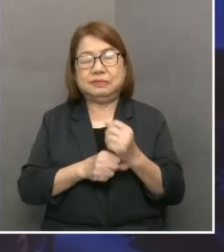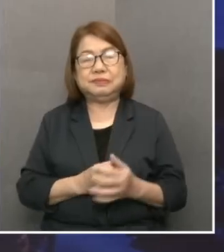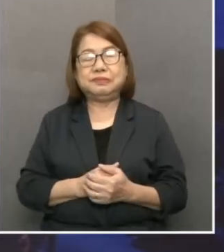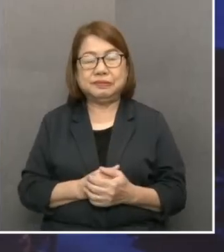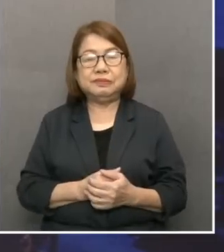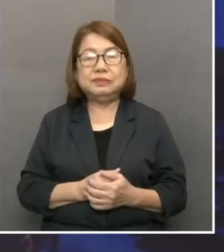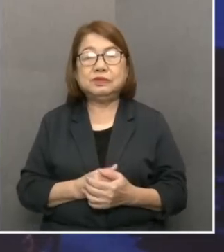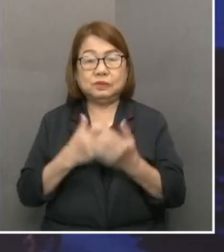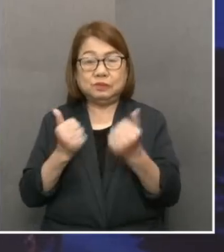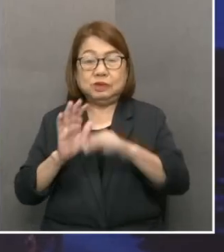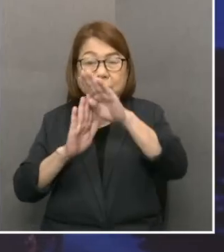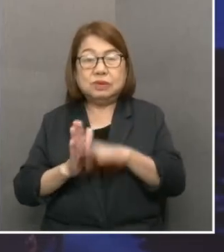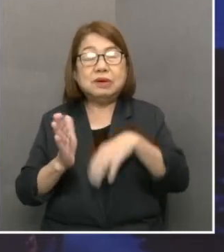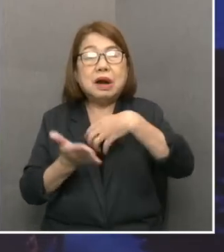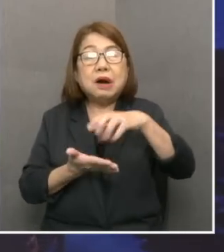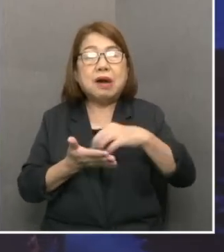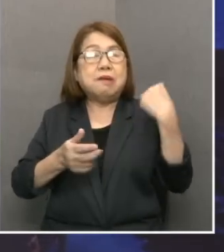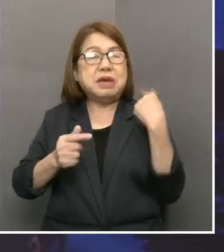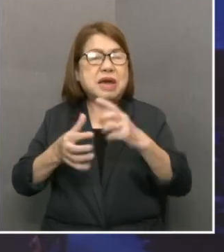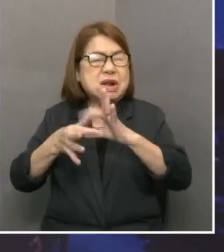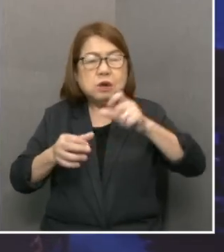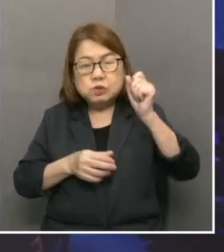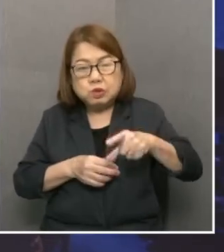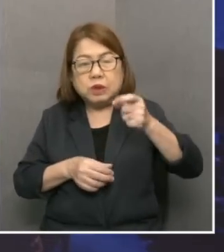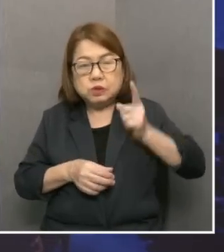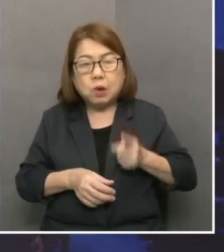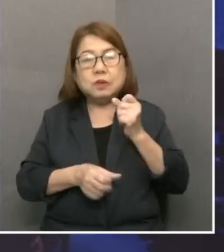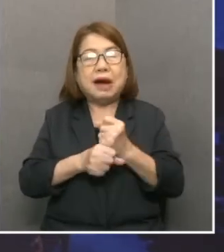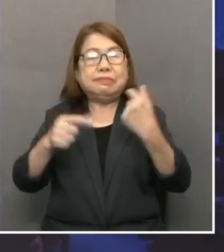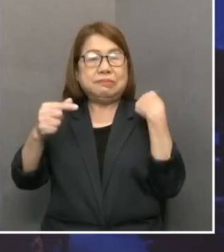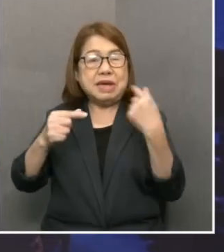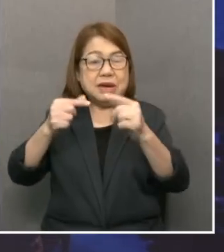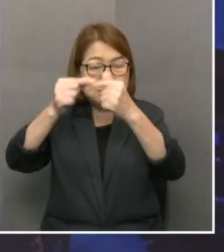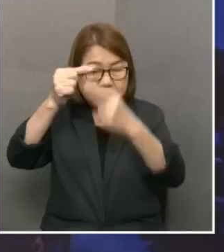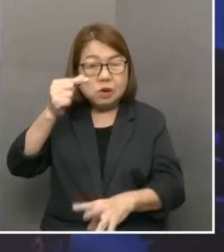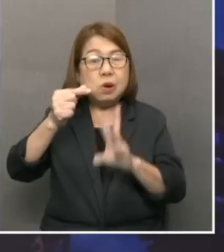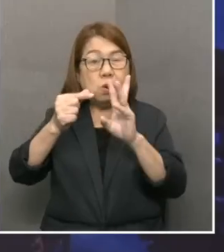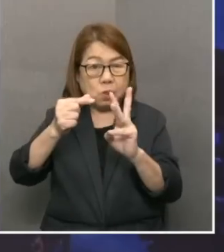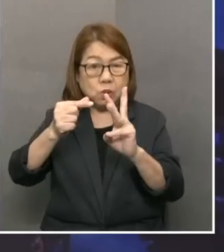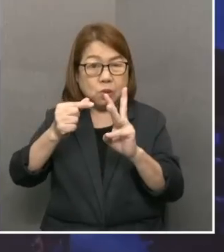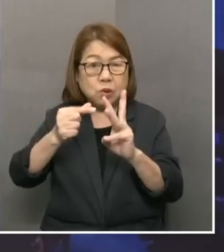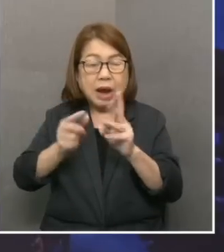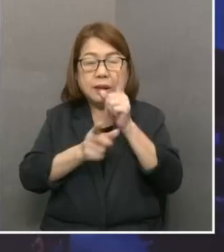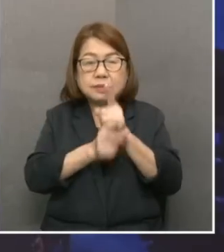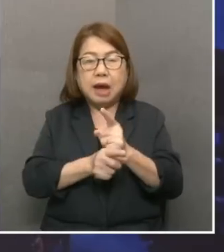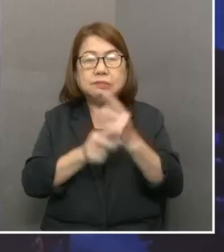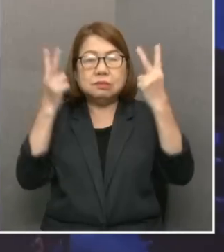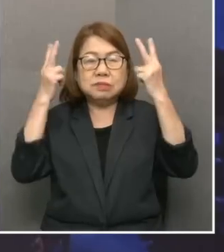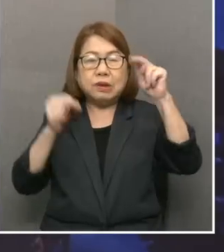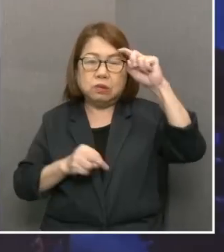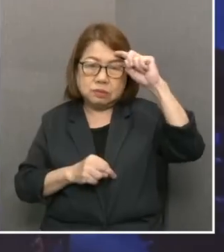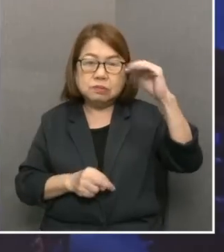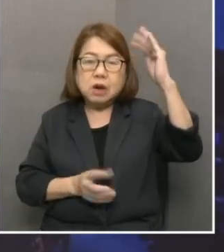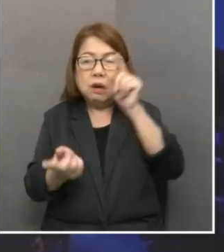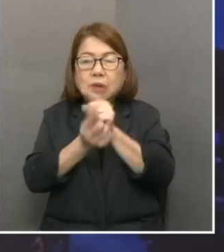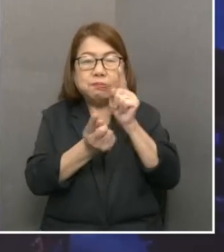ทั้งหมดนี้นะคะก็คือ 6เรื่องเร่งด่วนนะคะที่นายกรัฐมนตรีเศรษฐาทวีสินได้ลงพื้นที่คุยกับพี่น้องประชาชนแล้วก็บอก